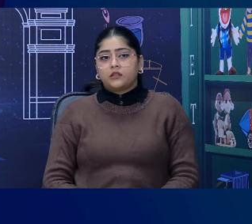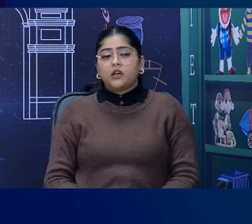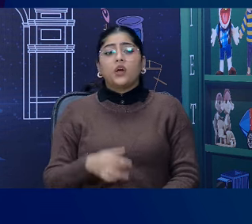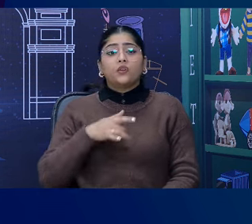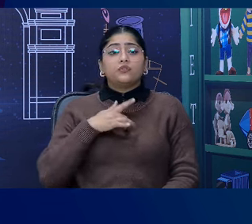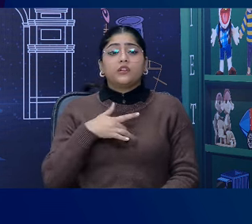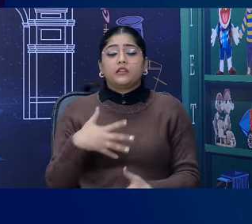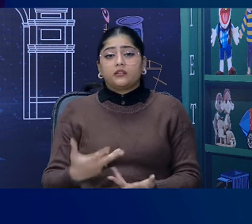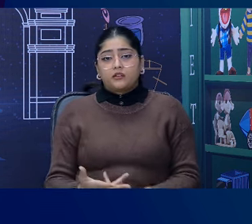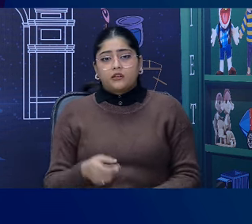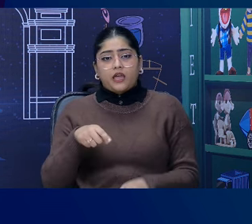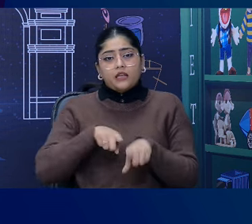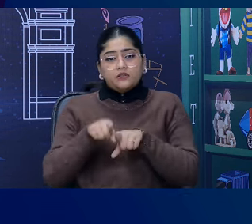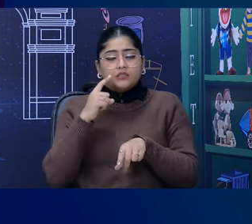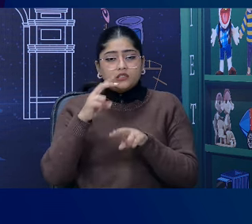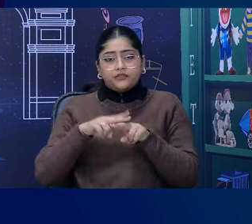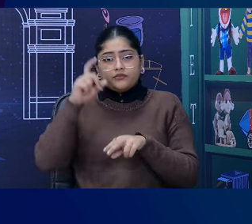क्या फीलिंग्लेस